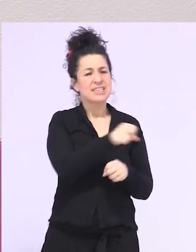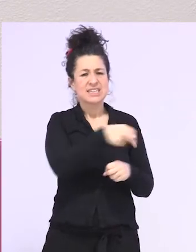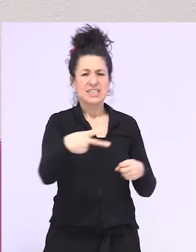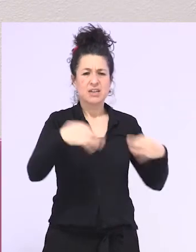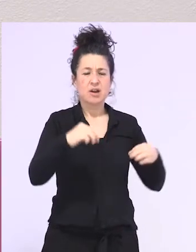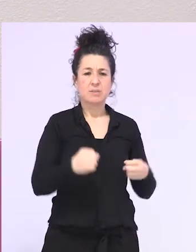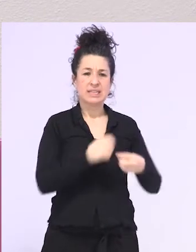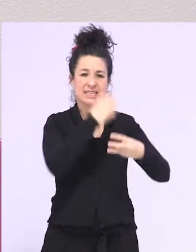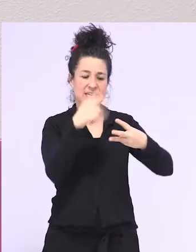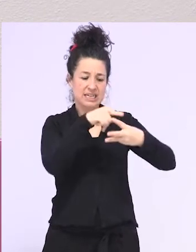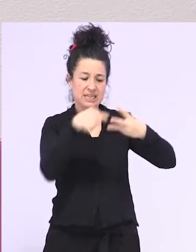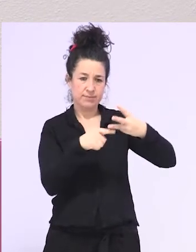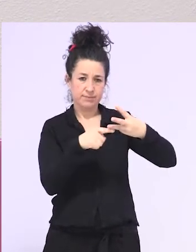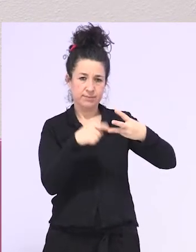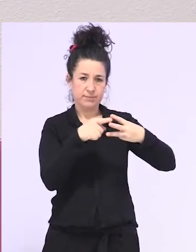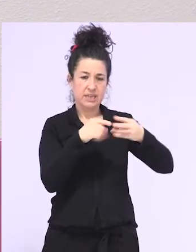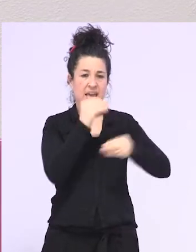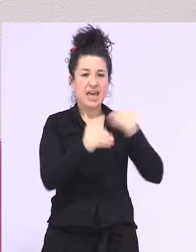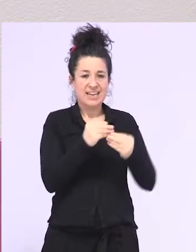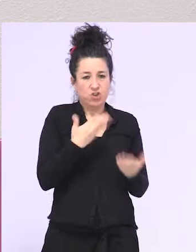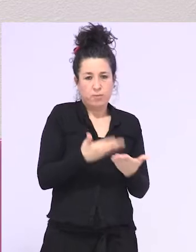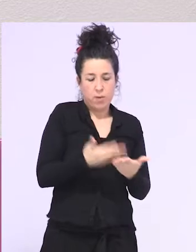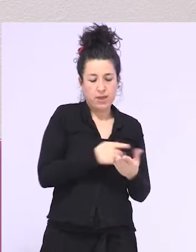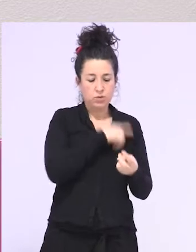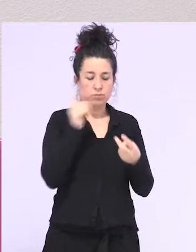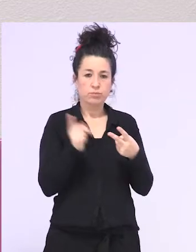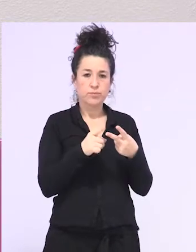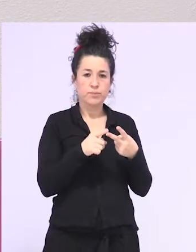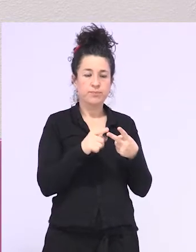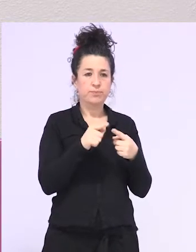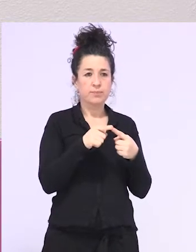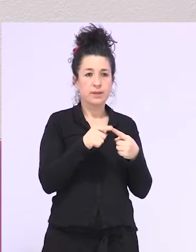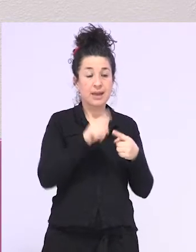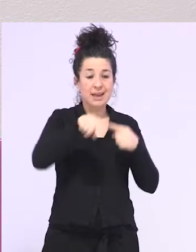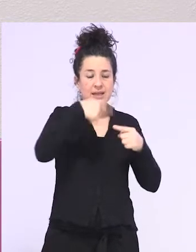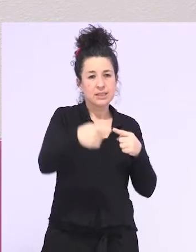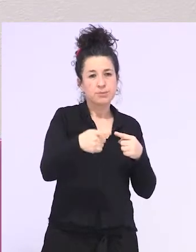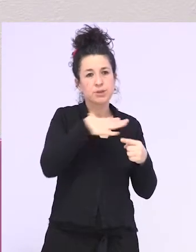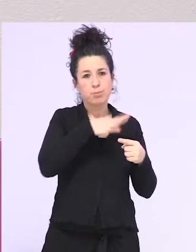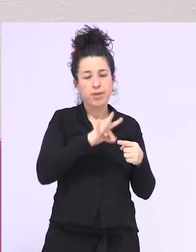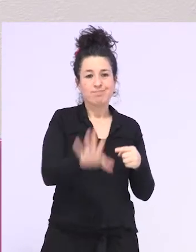dira egitateak hechos probados edo deitzen zaiena, nolabait gero erabaki bat hartzeko